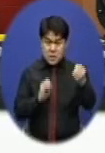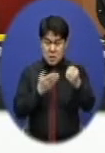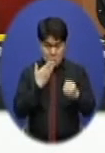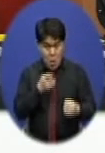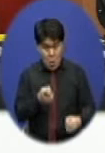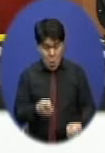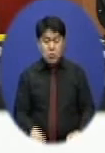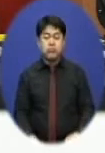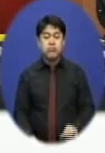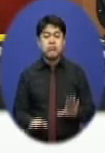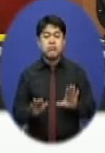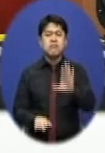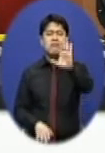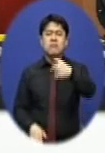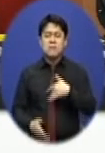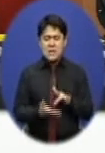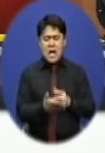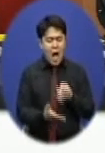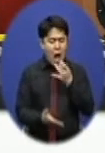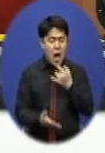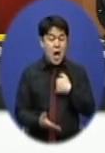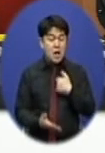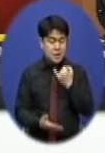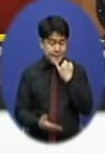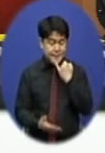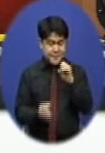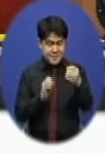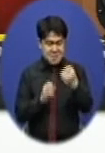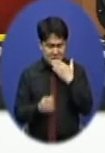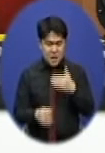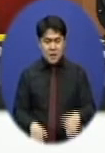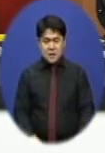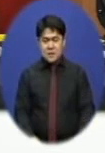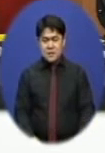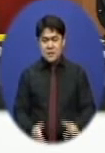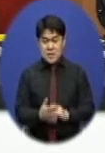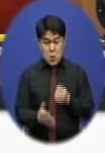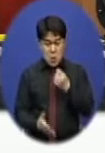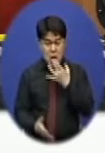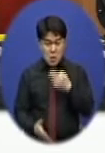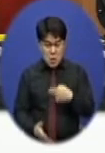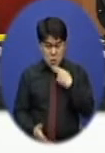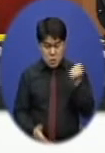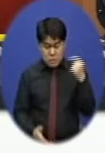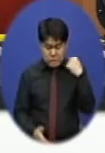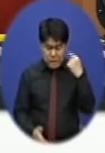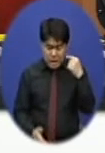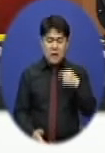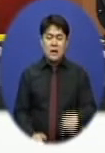되시네요. 지금 이제 저 약을 먹기 때문에 네. 예. 괜찮은 거예요. 약을 안 먹으면은 예. 또 그렇게 되고